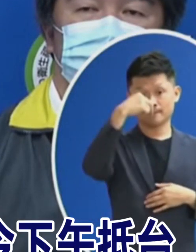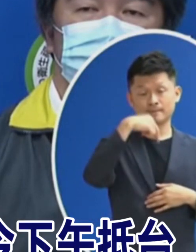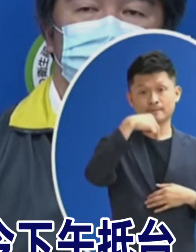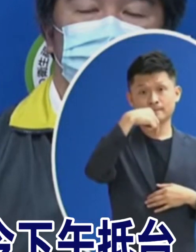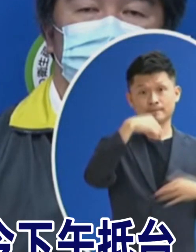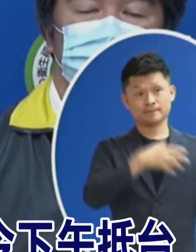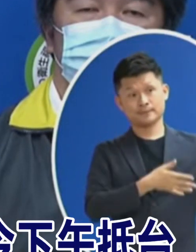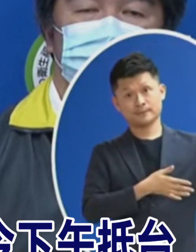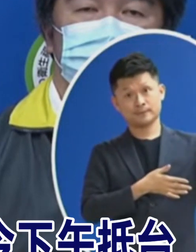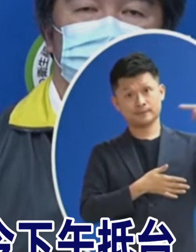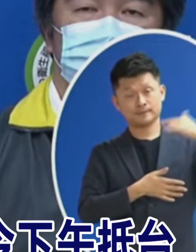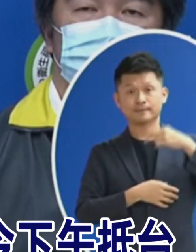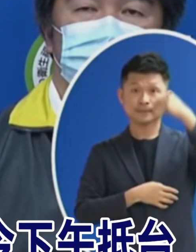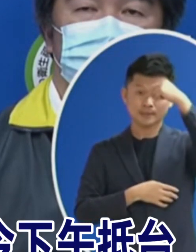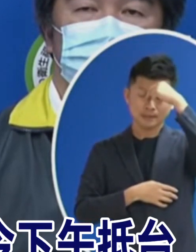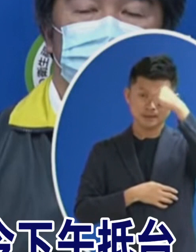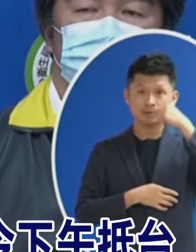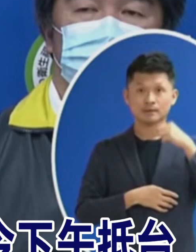到达。